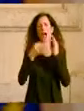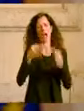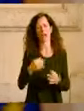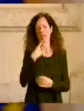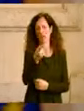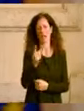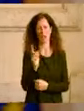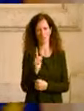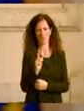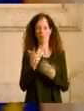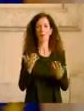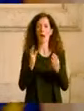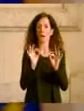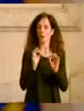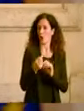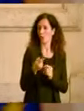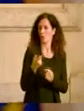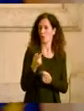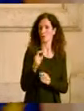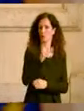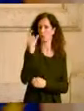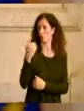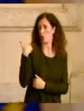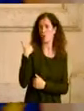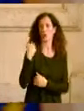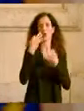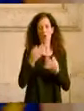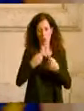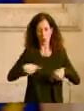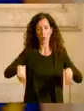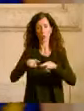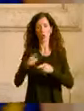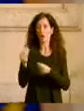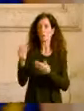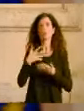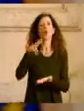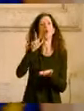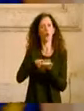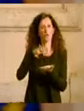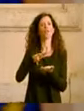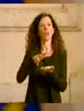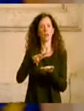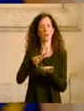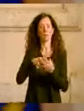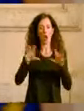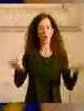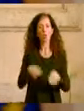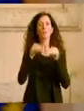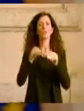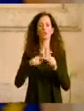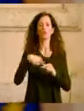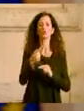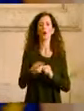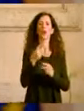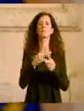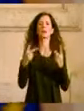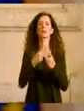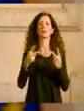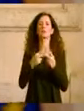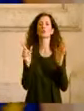abbiamo fatto proprio una riunione l'altro giorno e mi hanno confermato. Nei prossimi giorni partirà la sperimentazione dell'app